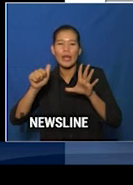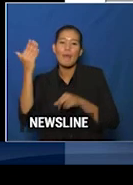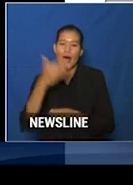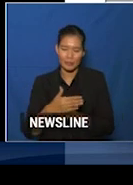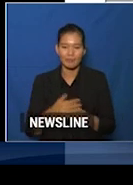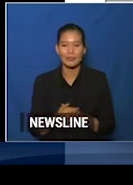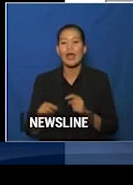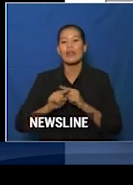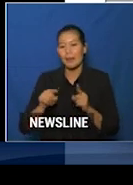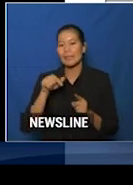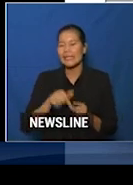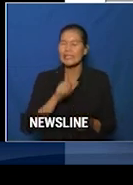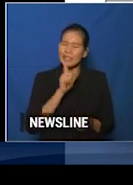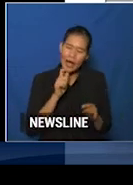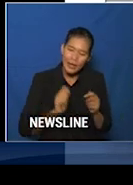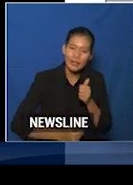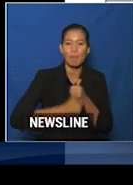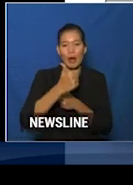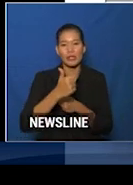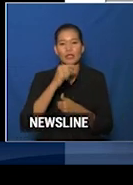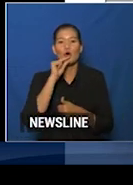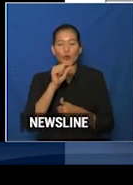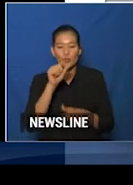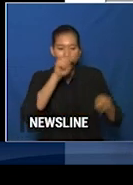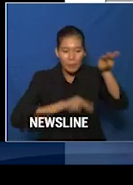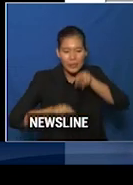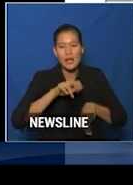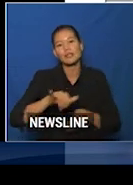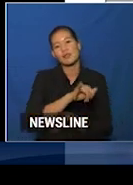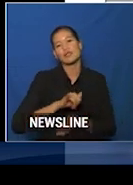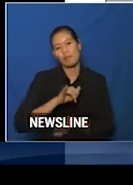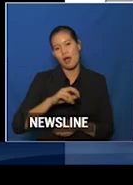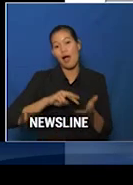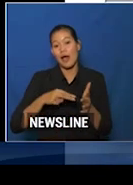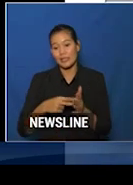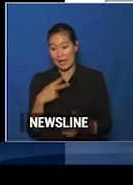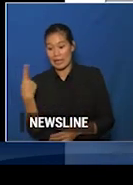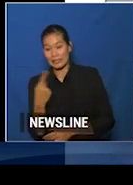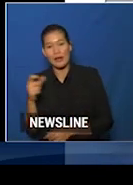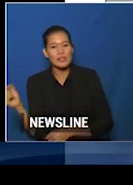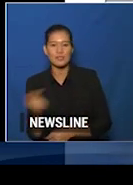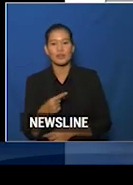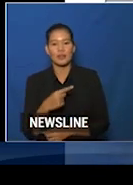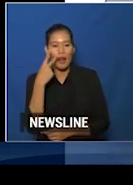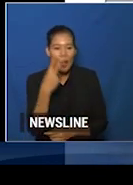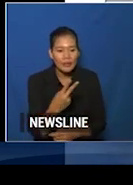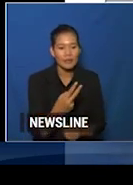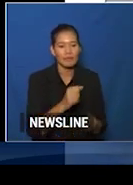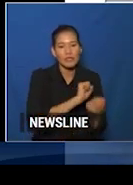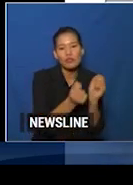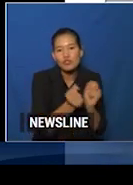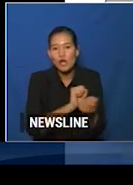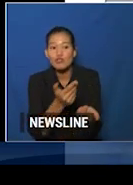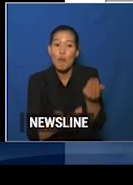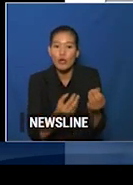penapisan yang terbaik dilakukan pemeriksaan secara massal sehingga kita secara cepat bisa menemukan potensi positif